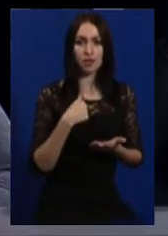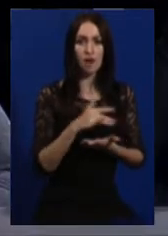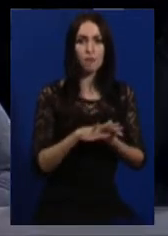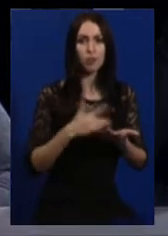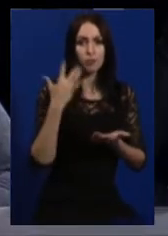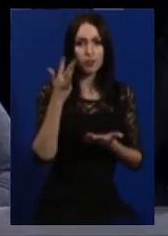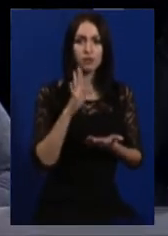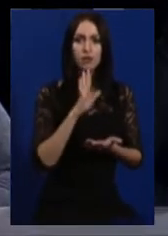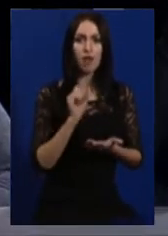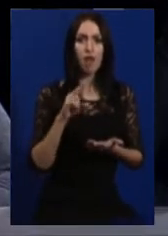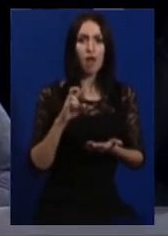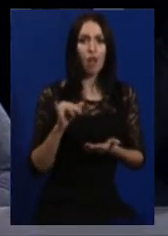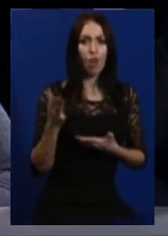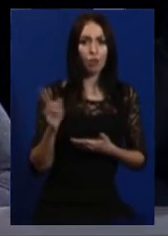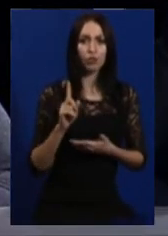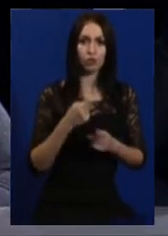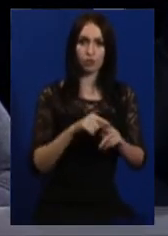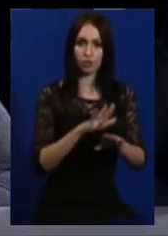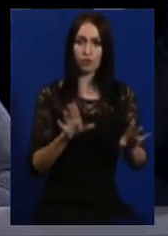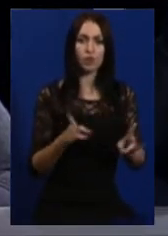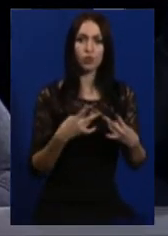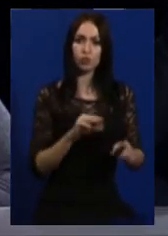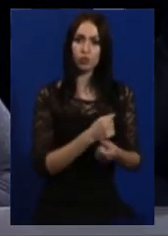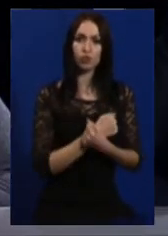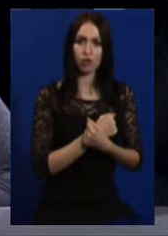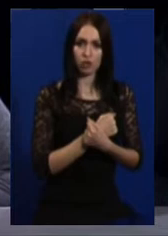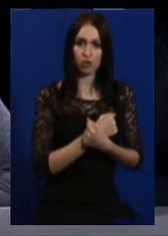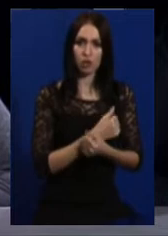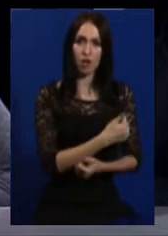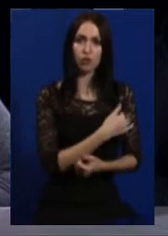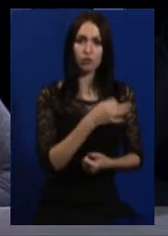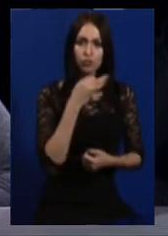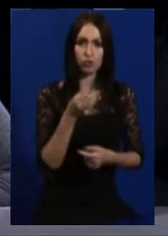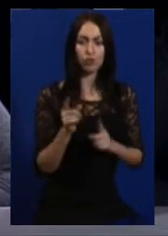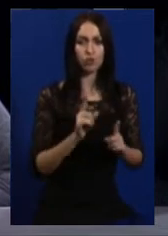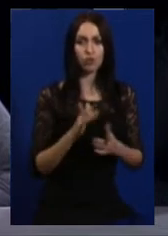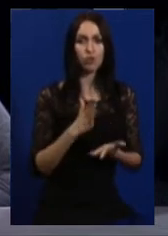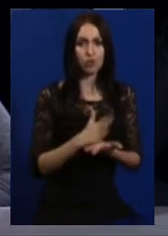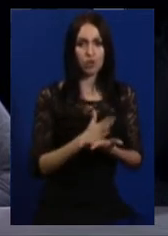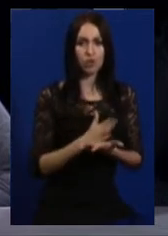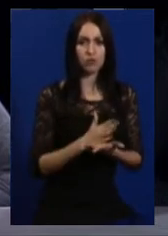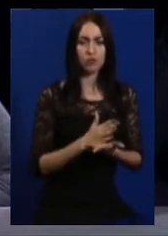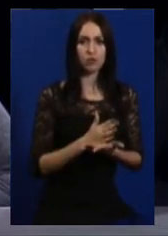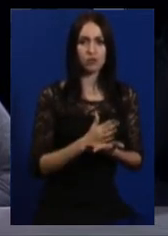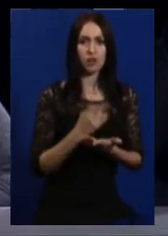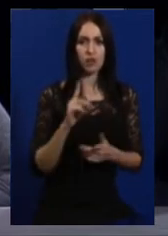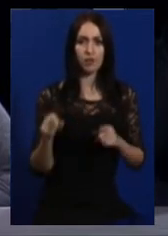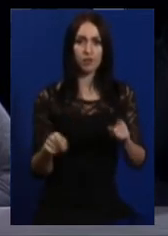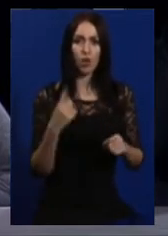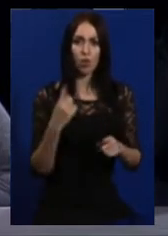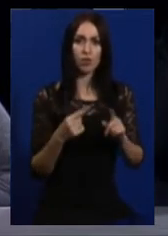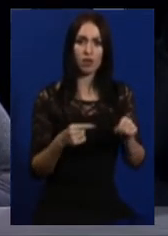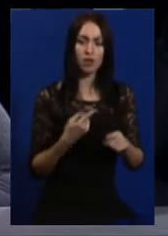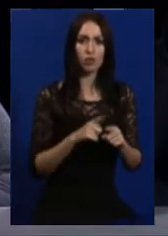алены о том что этих ребят не надо жалеть хочу сказать что есть две крайности одна крайность